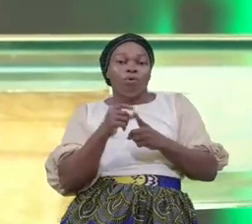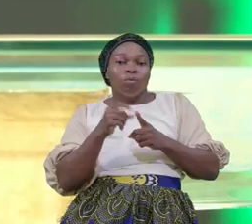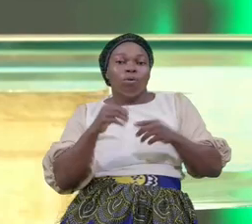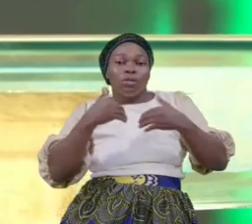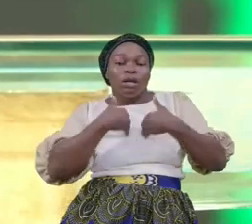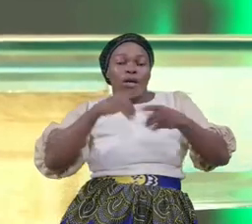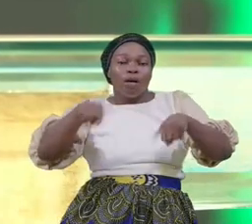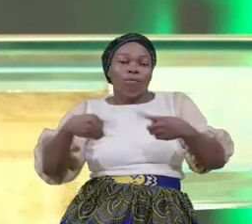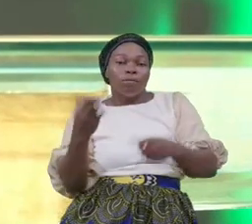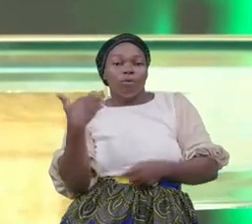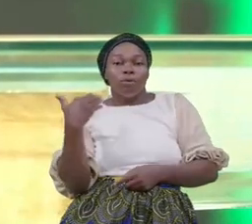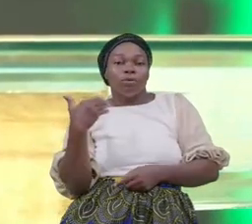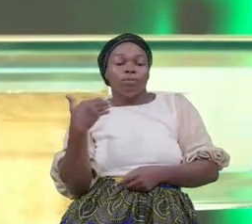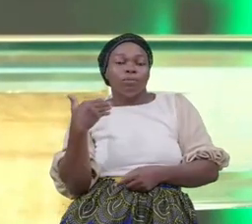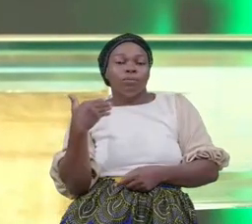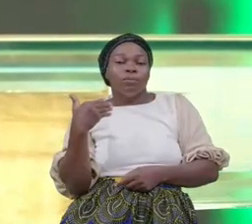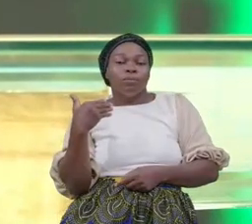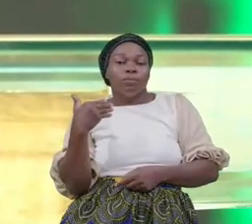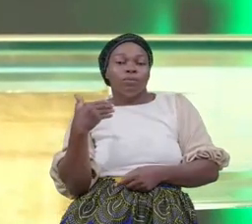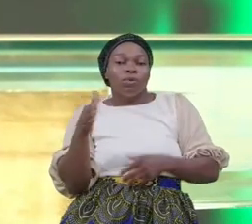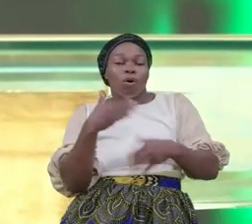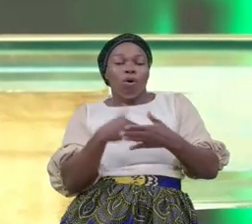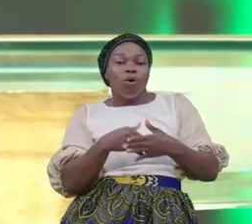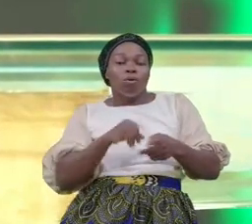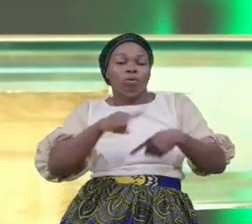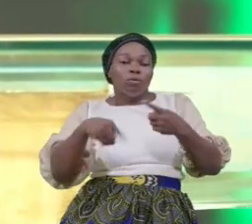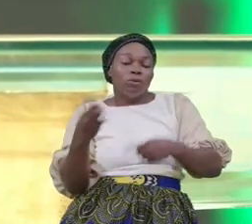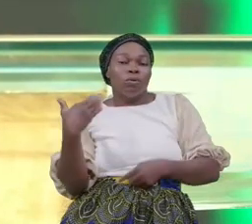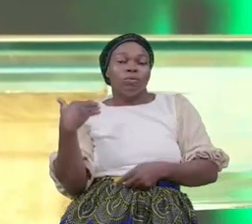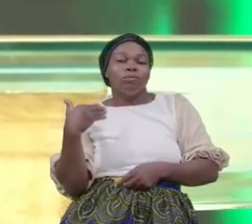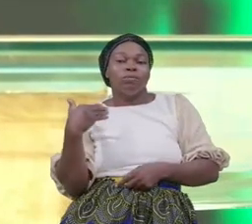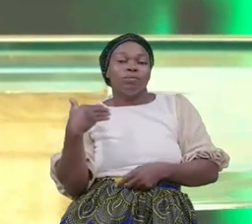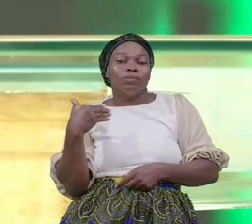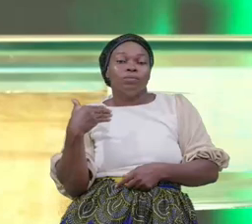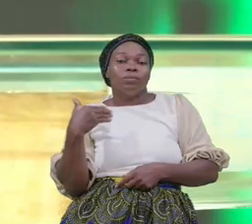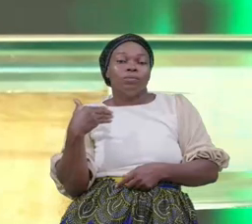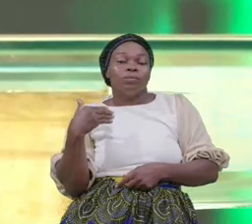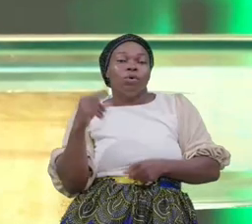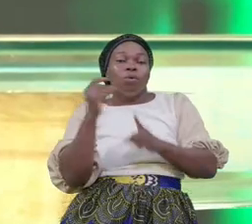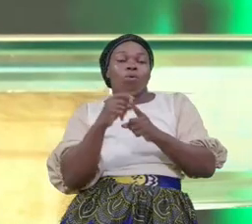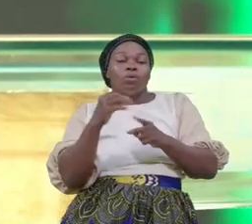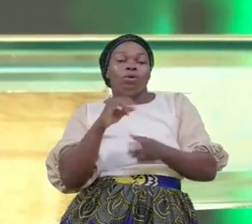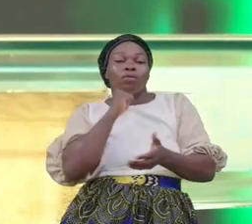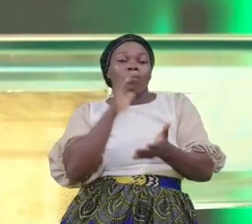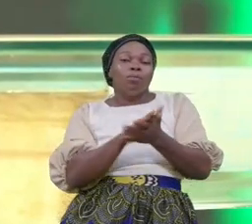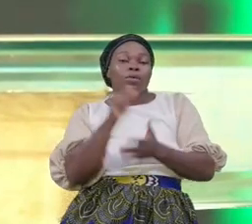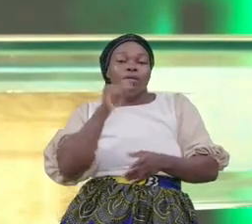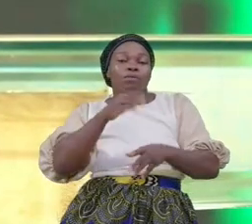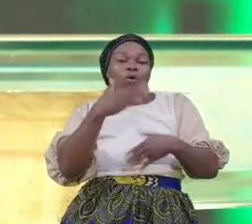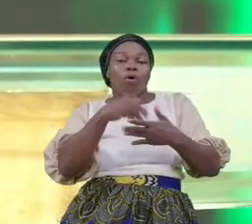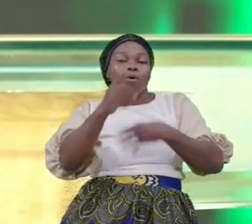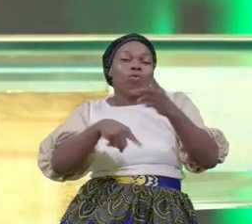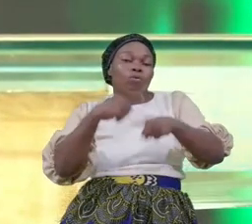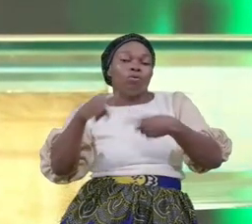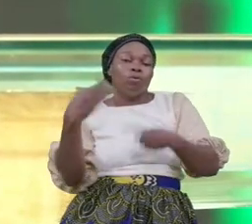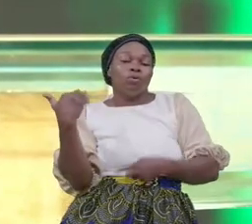là. Les paroles de regret, tout est ôté. Les paroles d'incrédulité ne